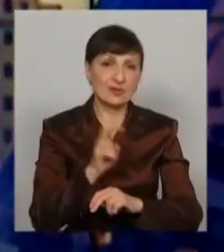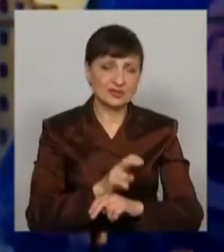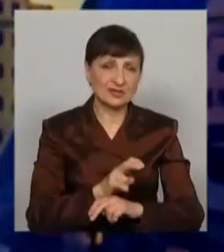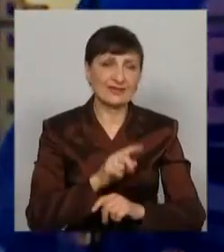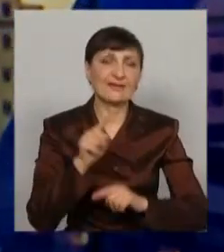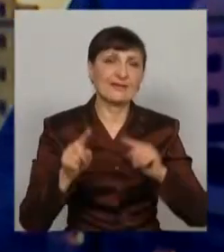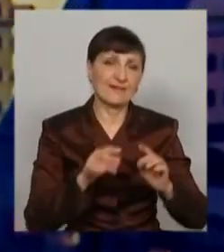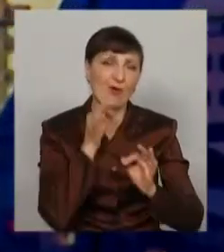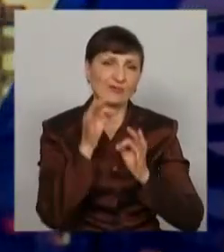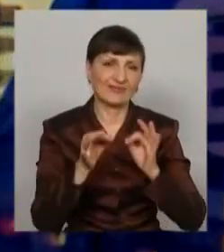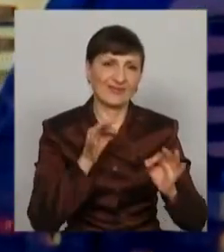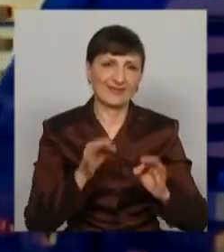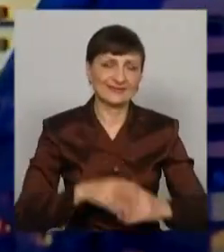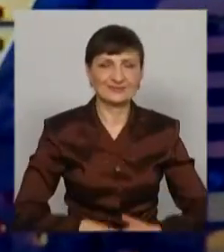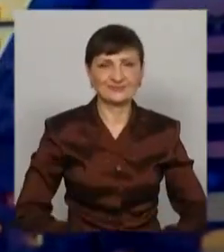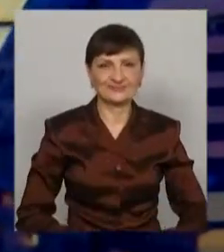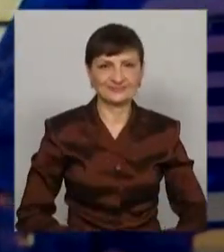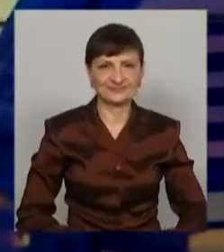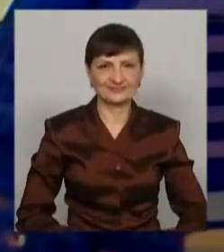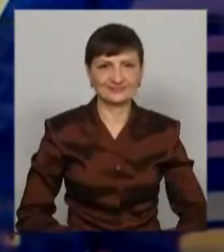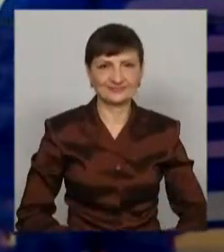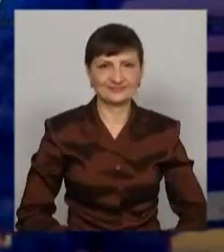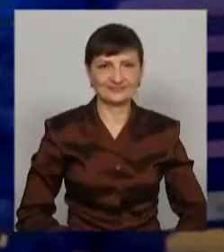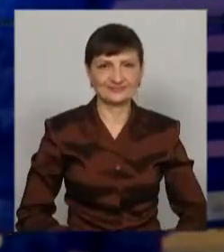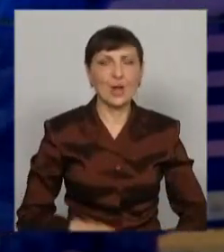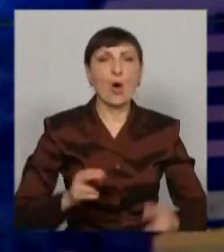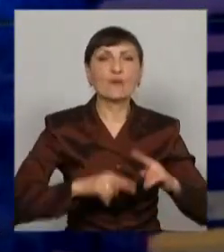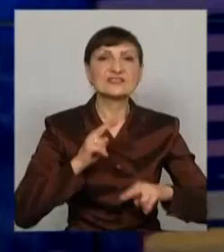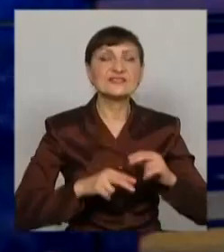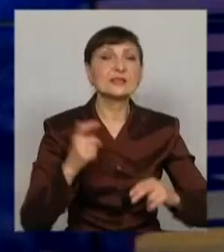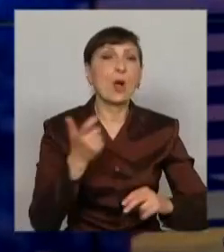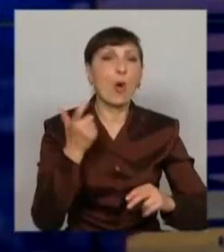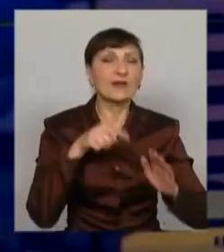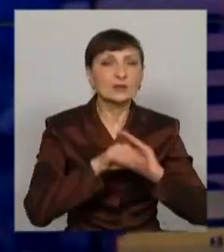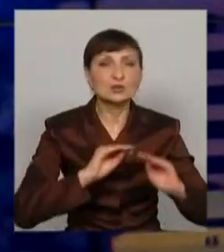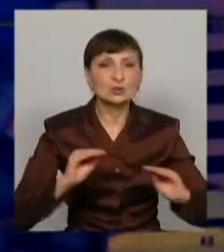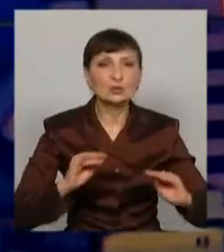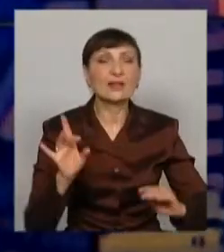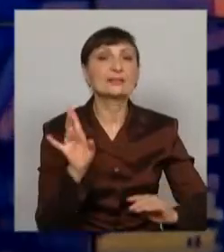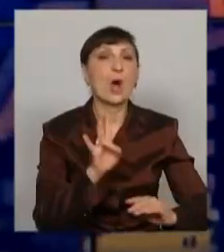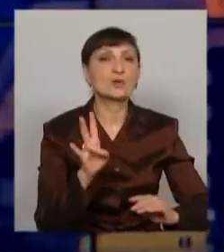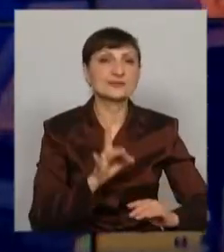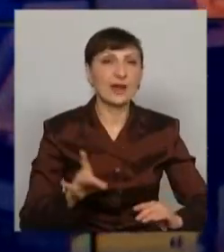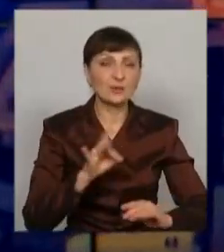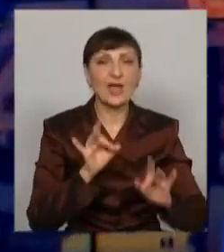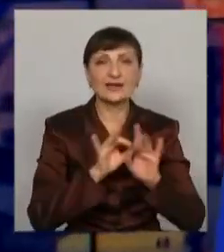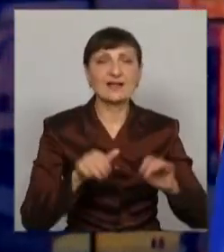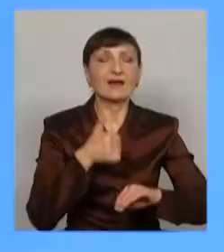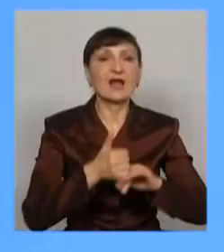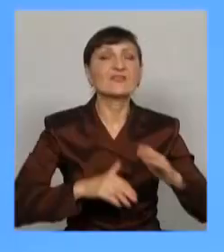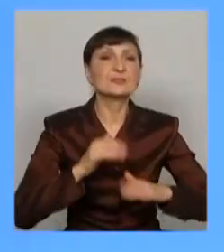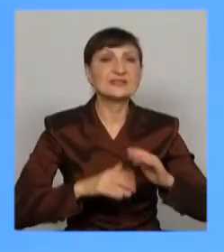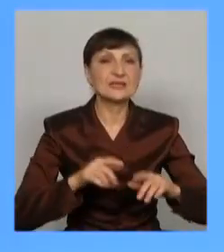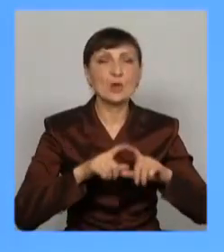студию и поделились такой полезной информацией. Спасибо. О возведении коммунальной инфраструктуры в Наурызбайском районе нам рассказал главный